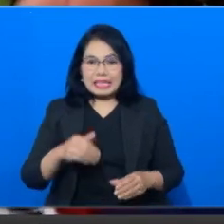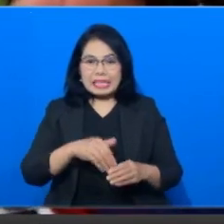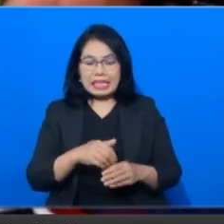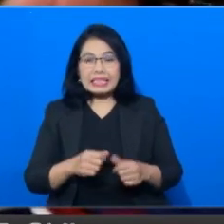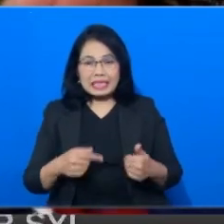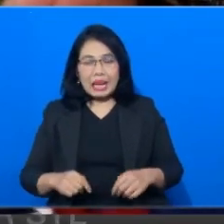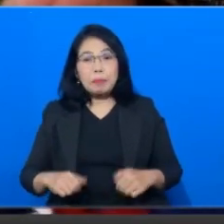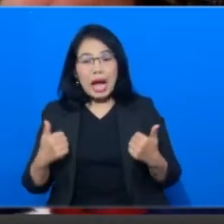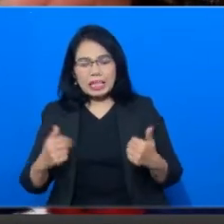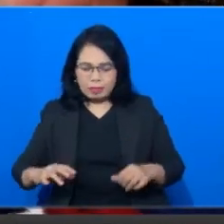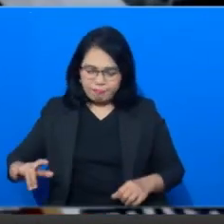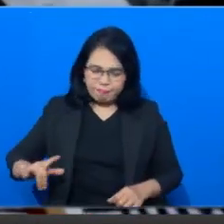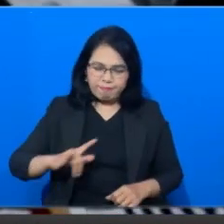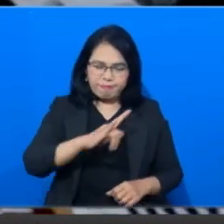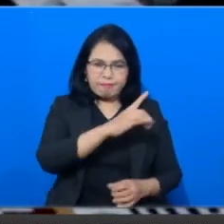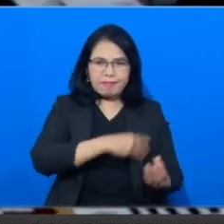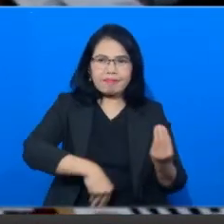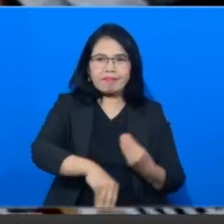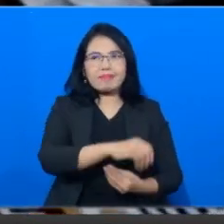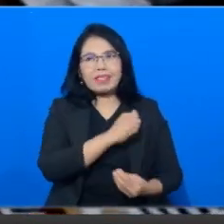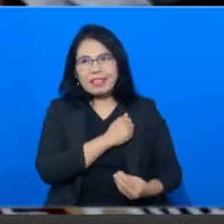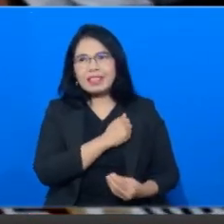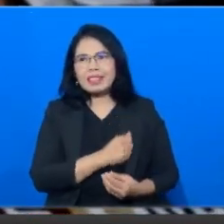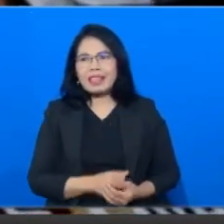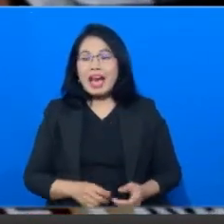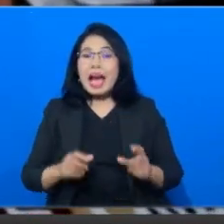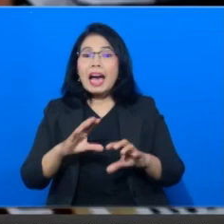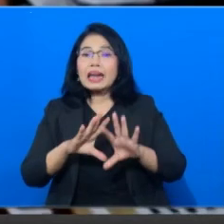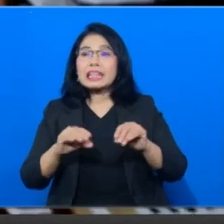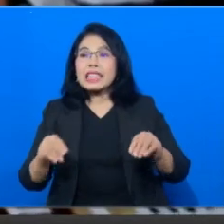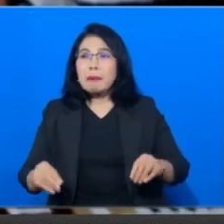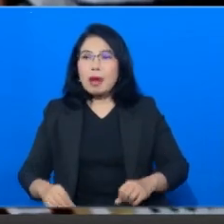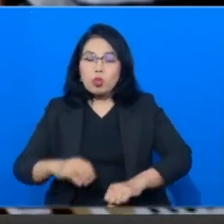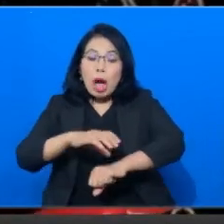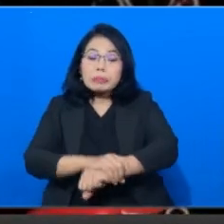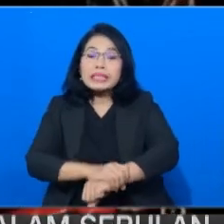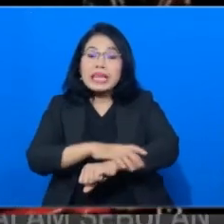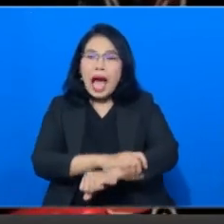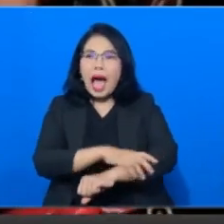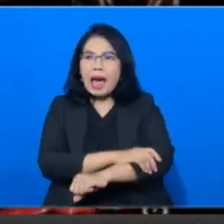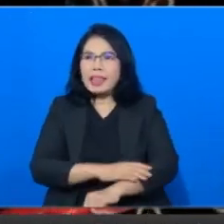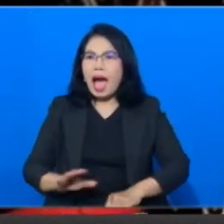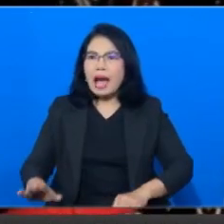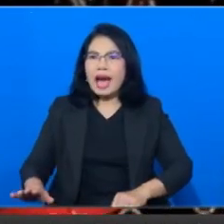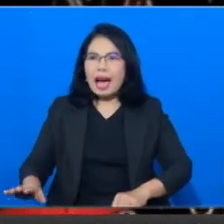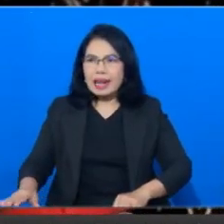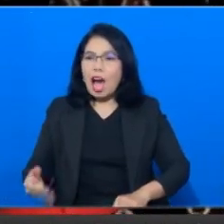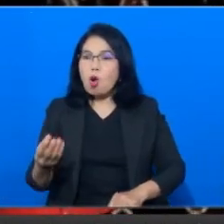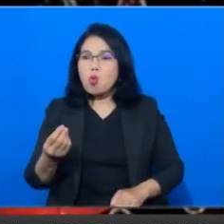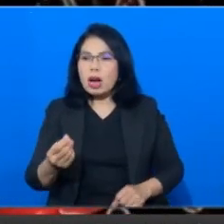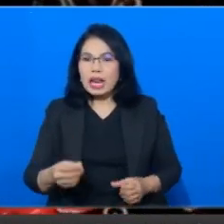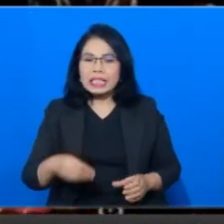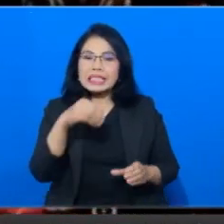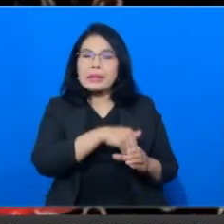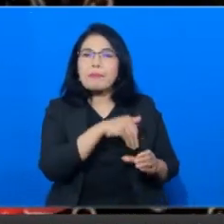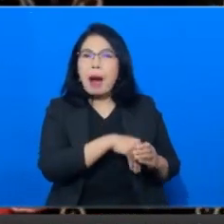upahnya sebagai tukang pijat anak-anak. Uang tersebut ia kumpulkan di tas plastik dan disimpan di lemari.